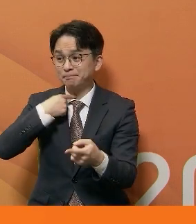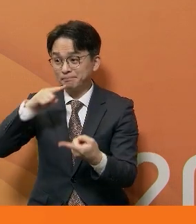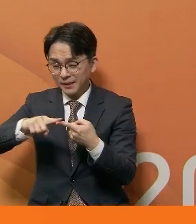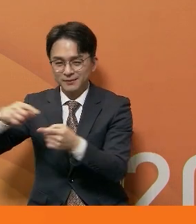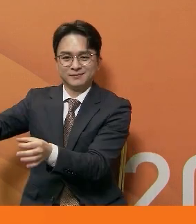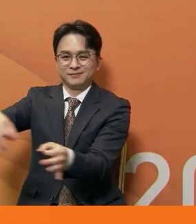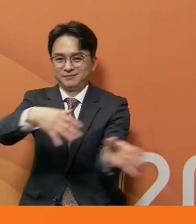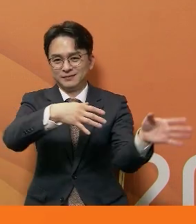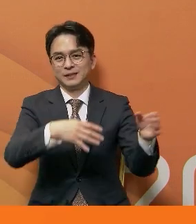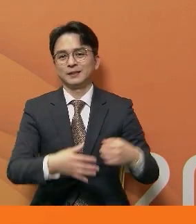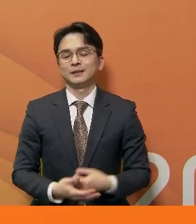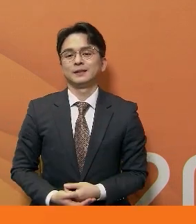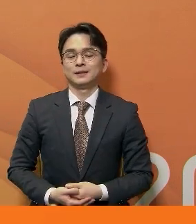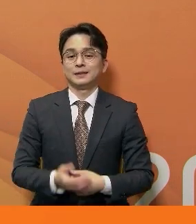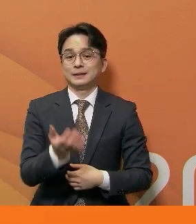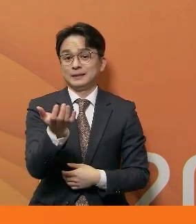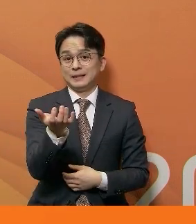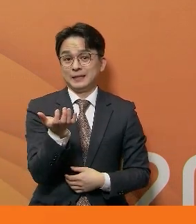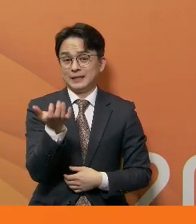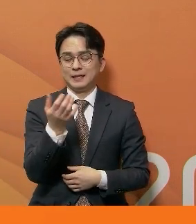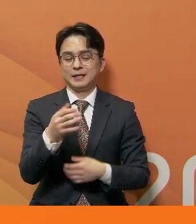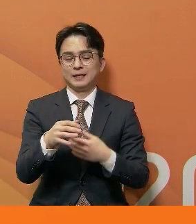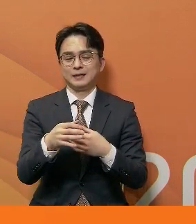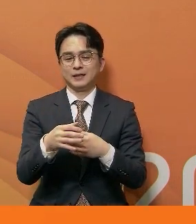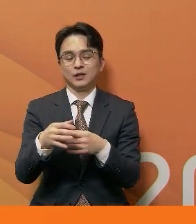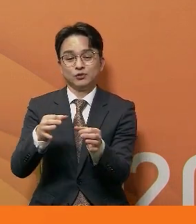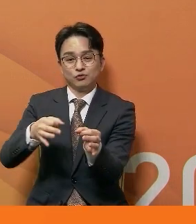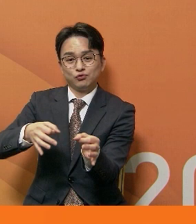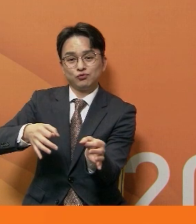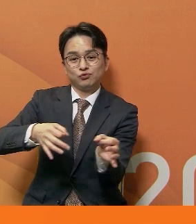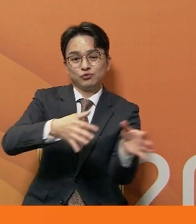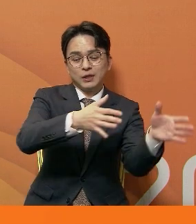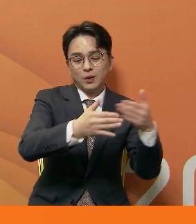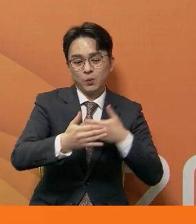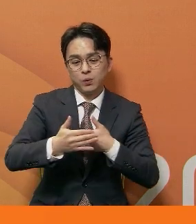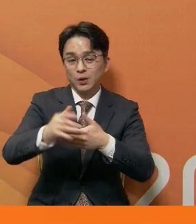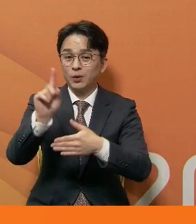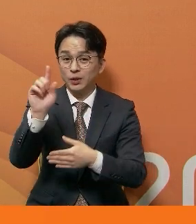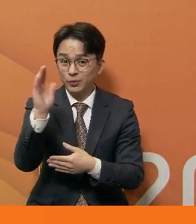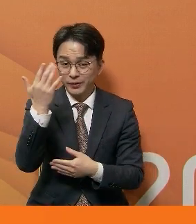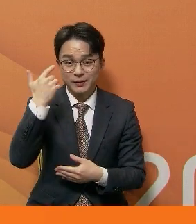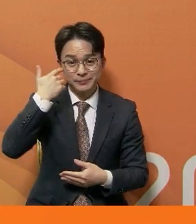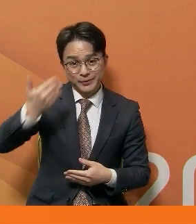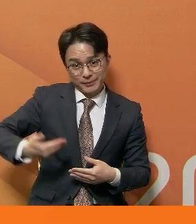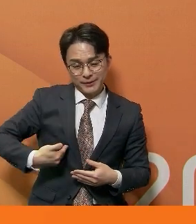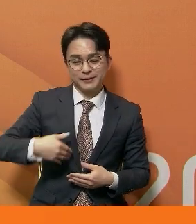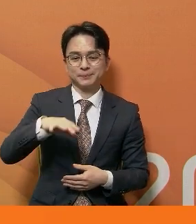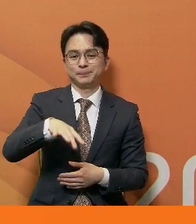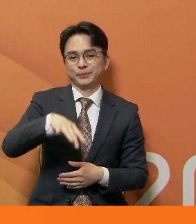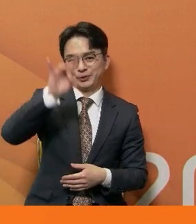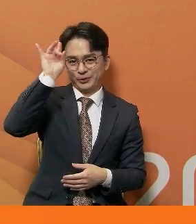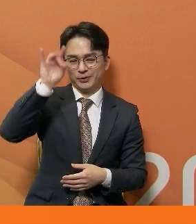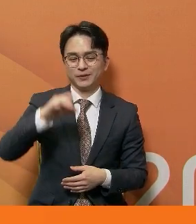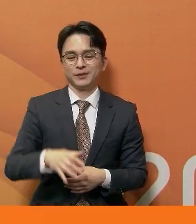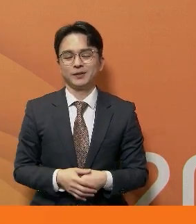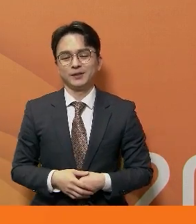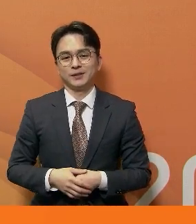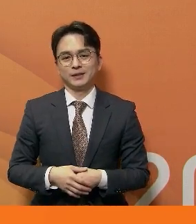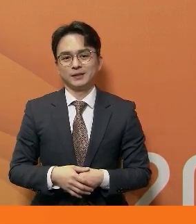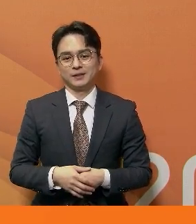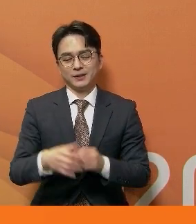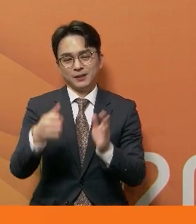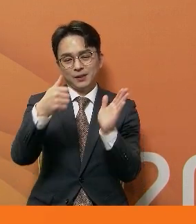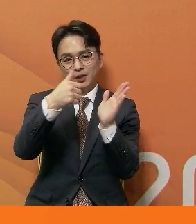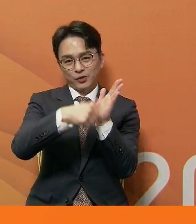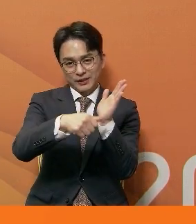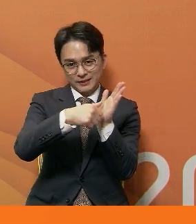앞서 말씀드린 대로 근데 컨텐츠 가치 평가에서 투자는 그럼 어떻게 이루어질 것이냐라고 하는 부분에서 저희는 우선적으로 컨텐츠 가치